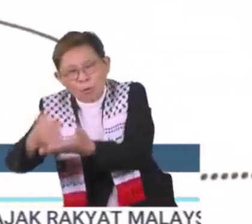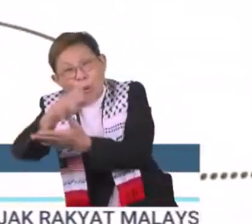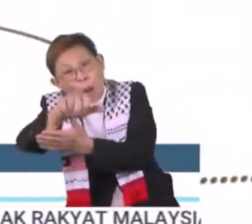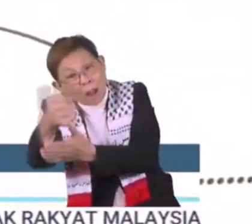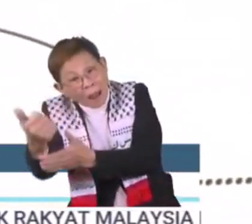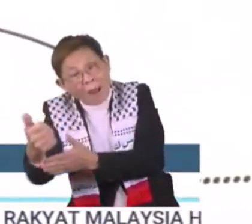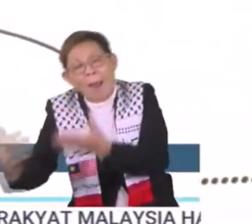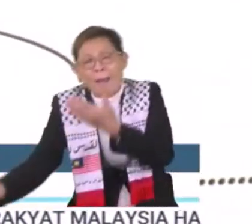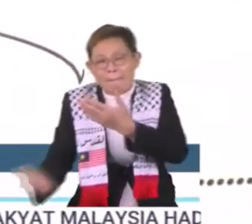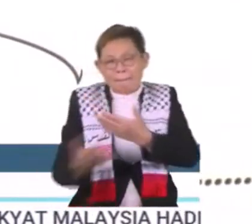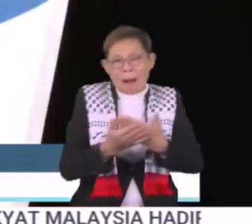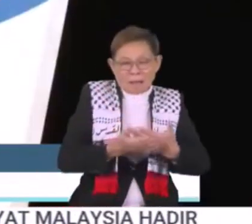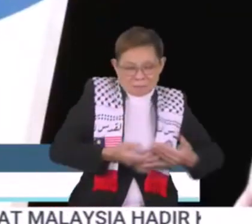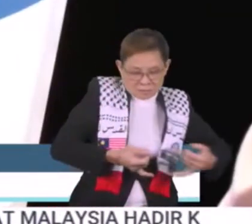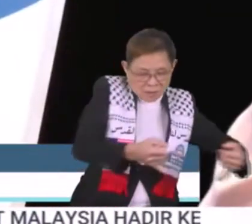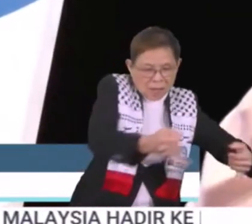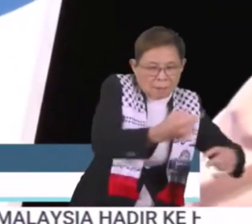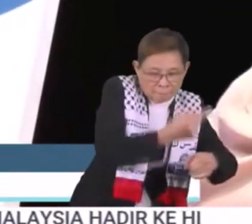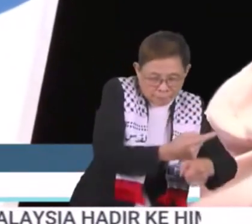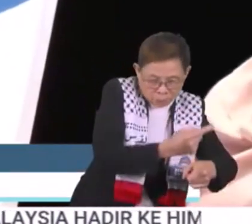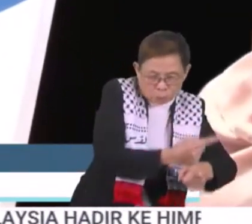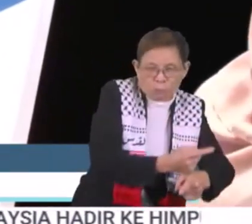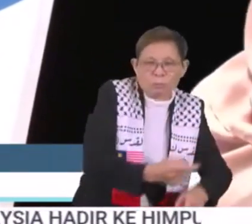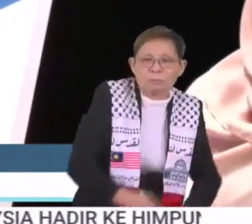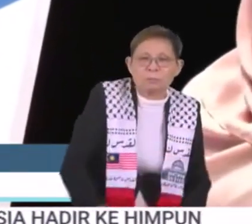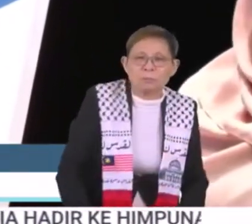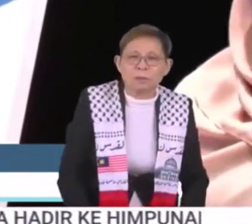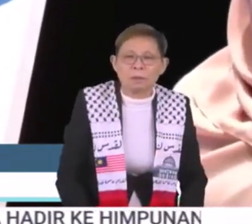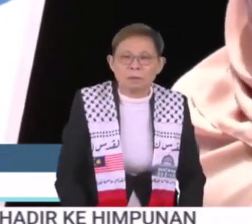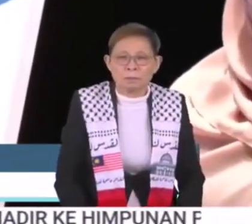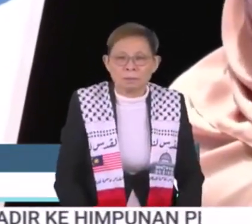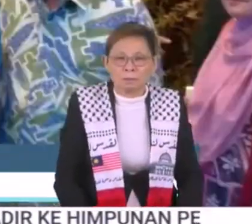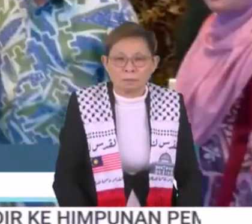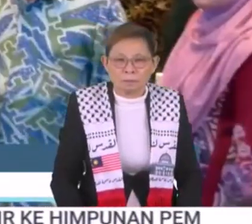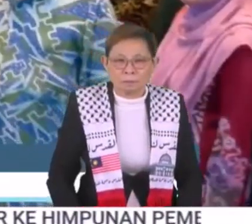supaya mereka kembali ke pangkal jalan.